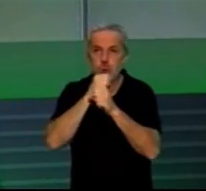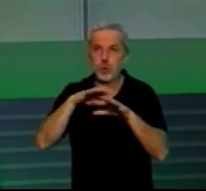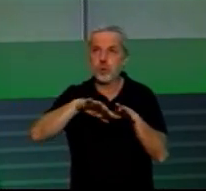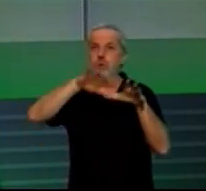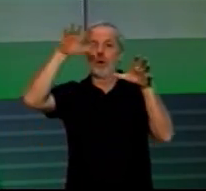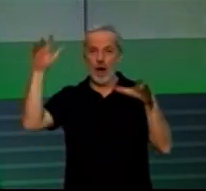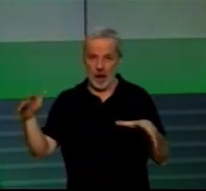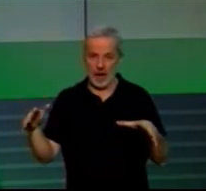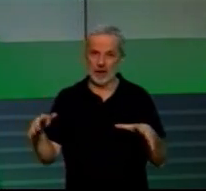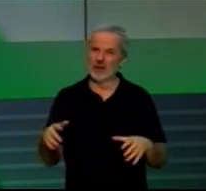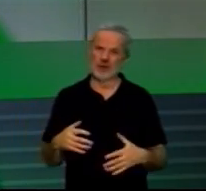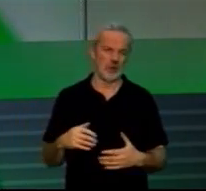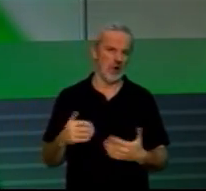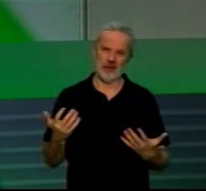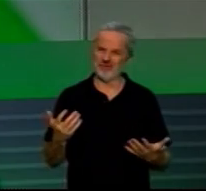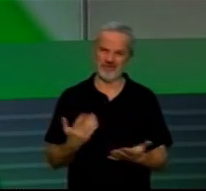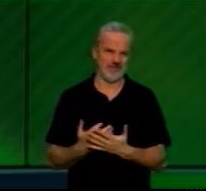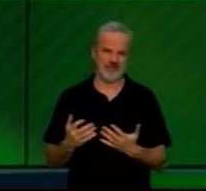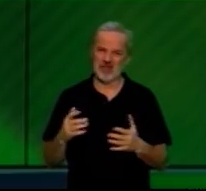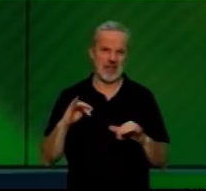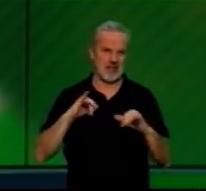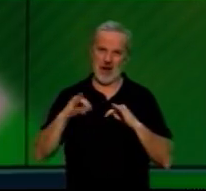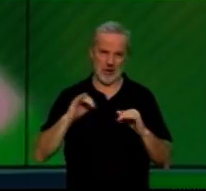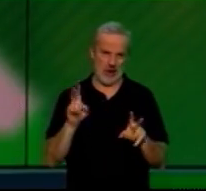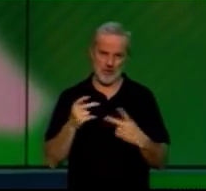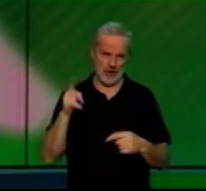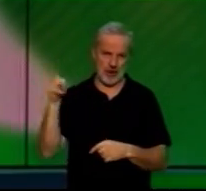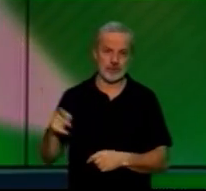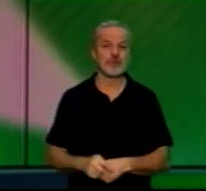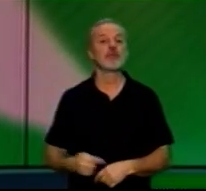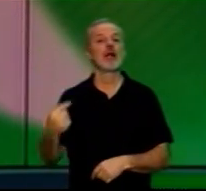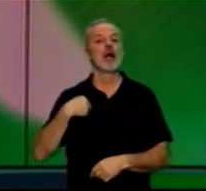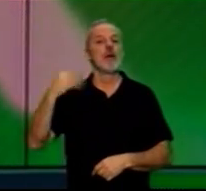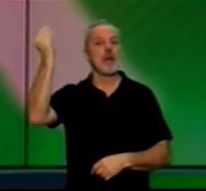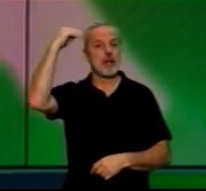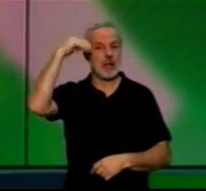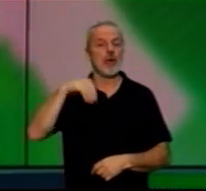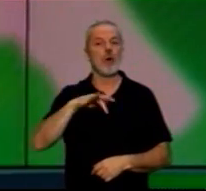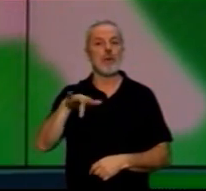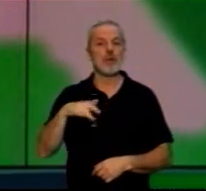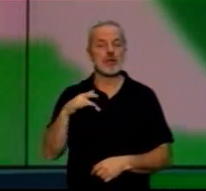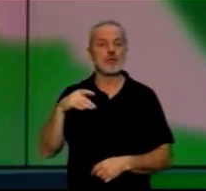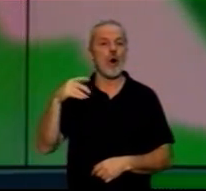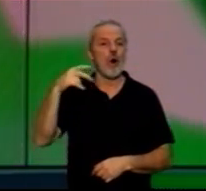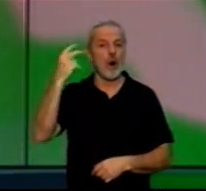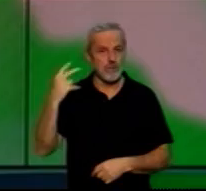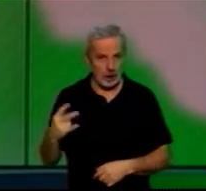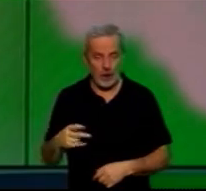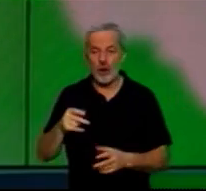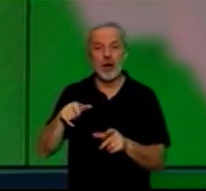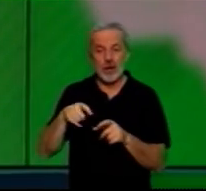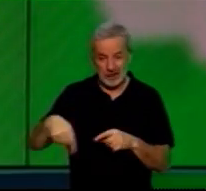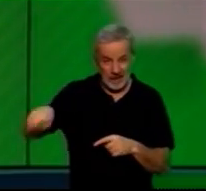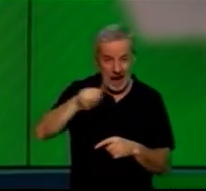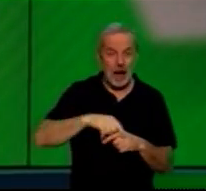ale taky to není na velké závodění. Takže vlastně my trénujeme v Brně, tam vlastně dráha má 400 metrů, ale jak jsme tady už zmínili,